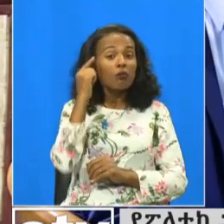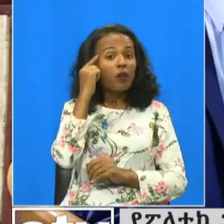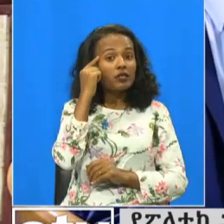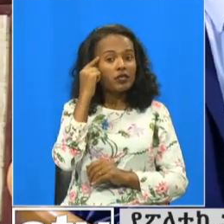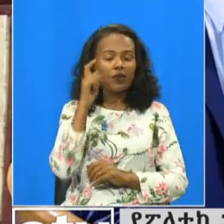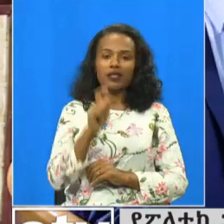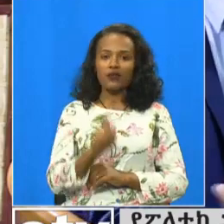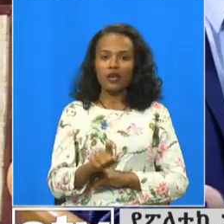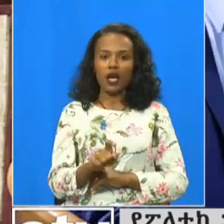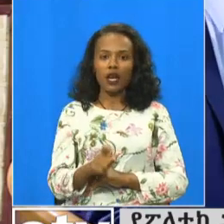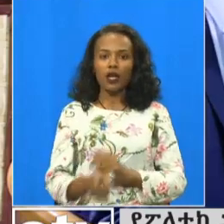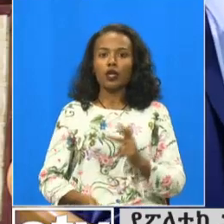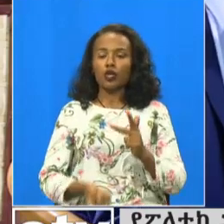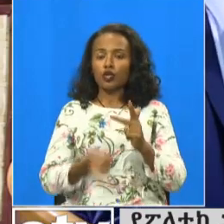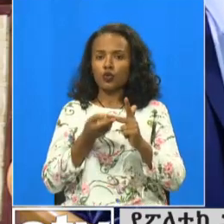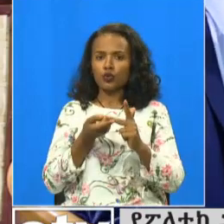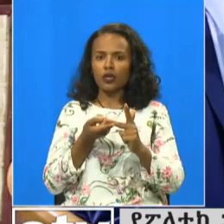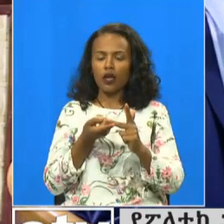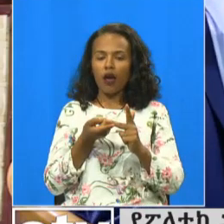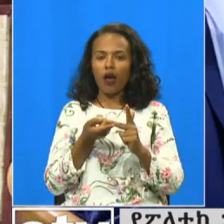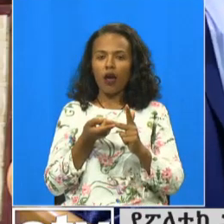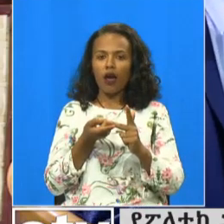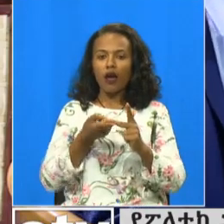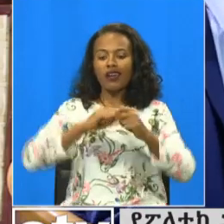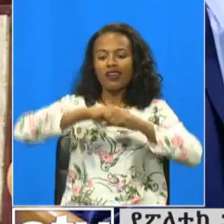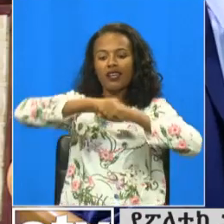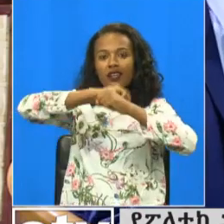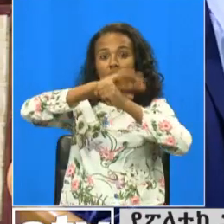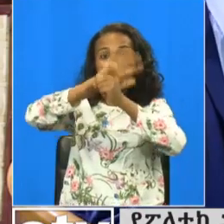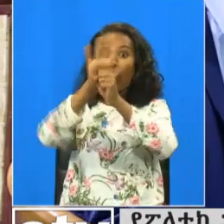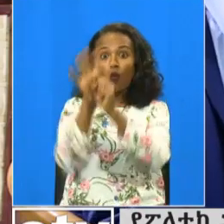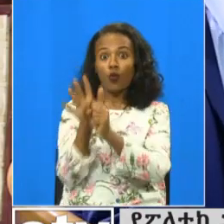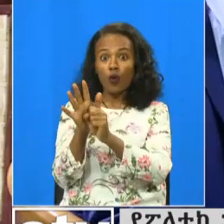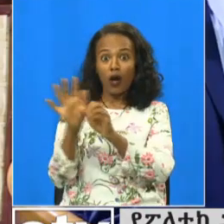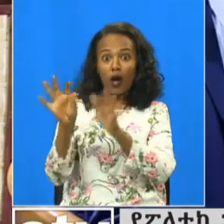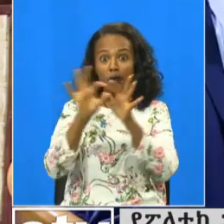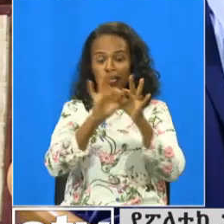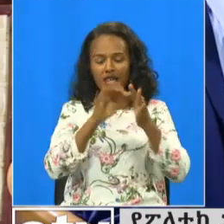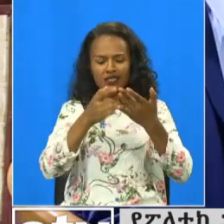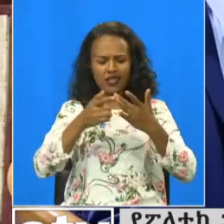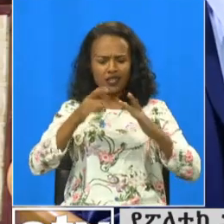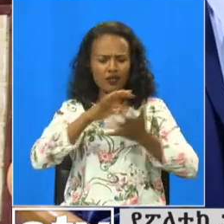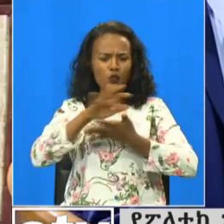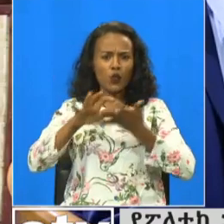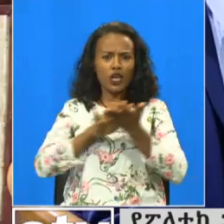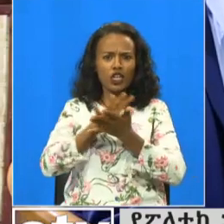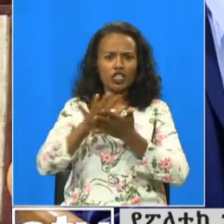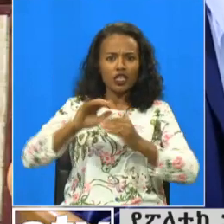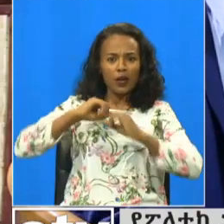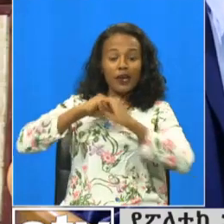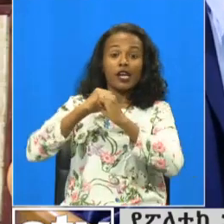ይፈልጋል። ሶስተኛ ይሄ ከኮቪድም ጋር በተያያዘ ይሄንን በሽታም ወረርሽኙንም ከመከላከል አንጻር